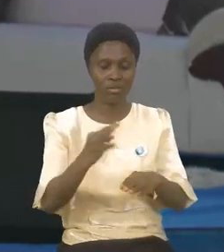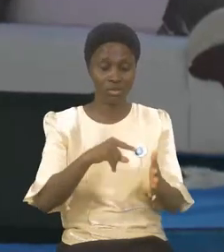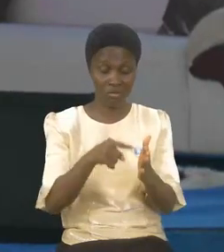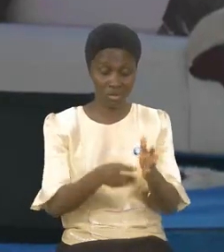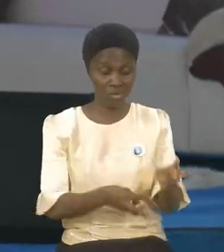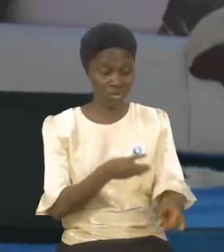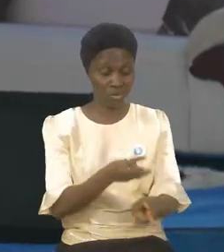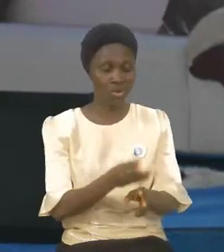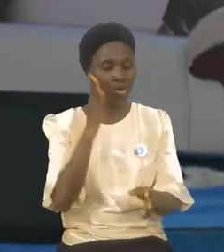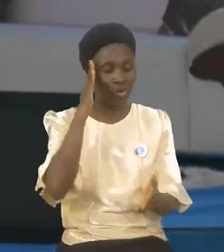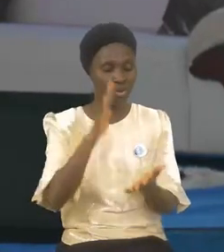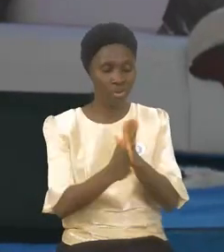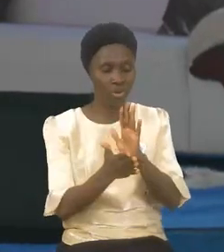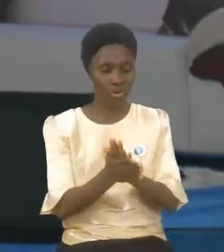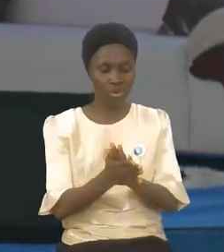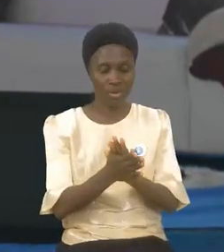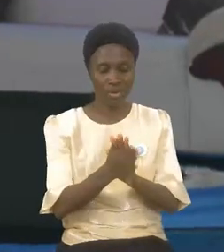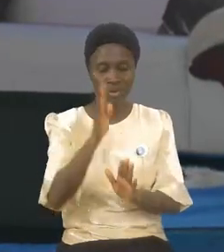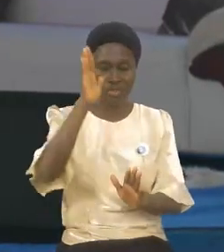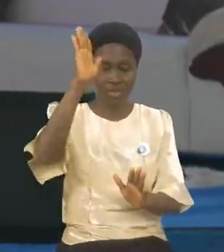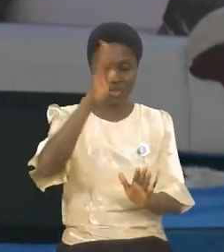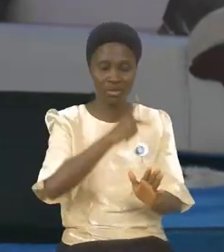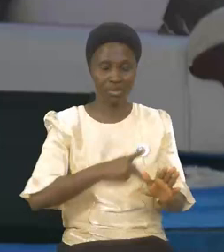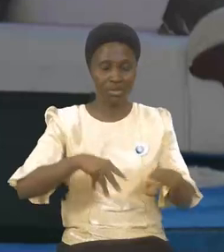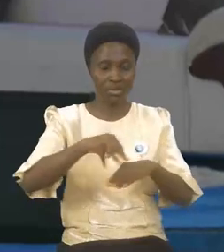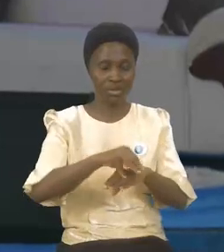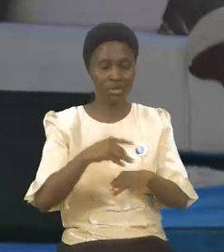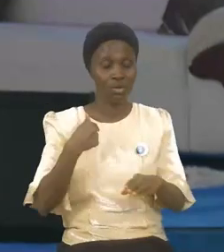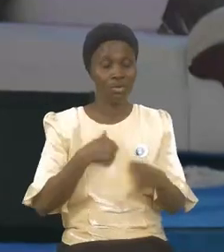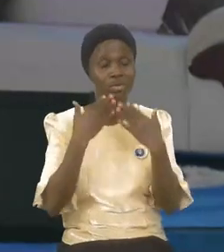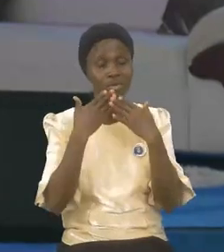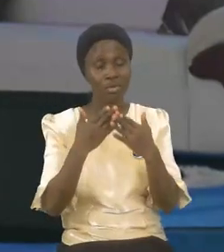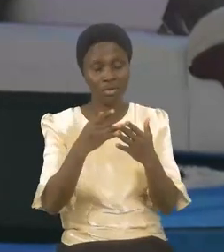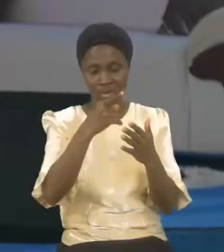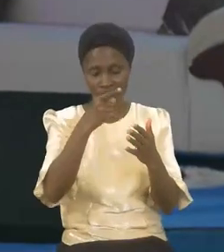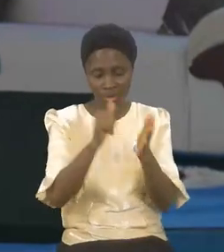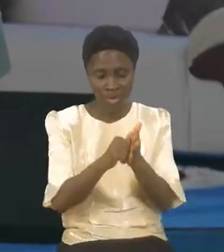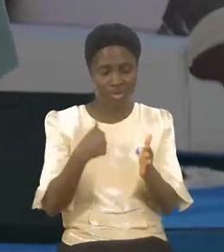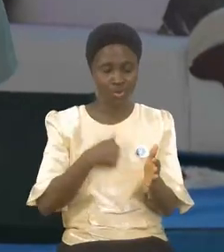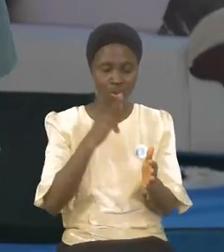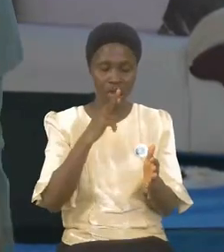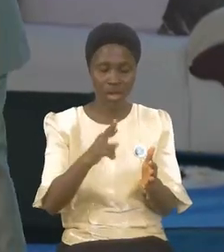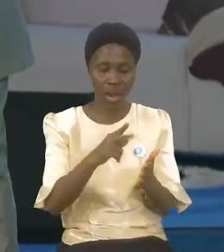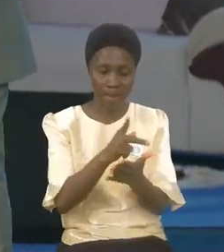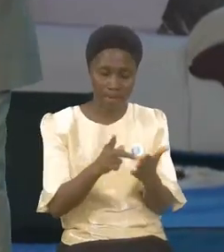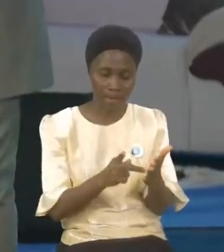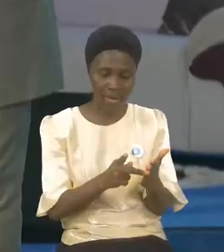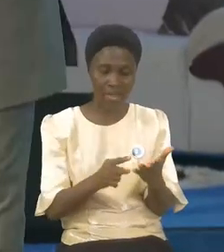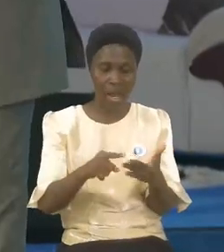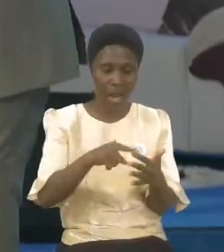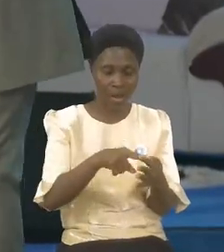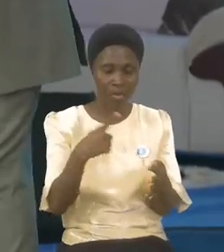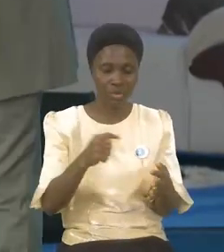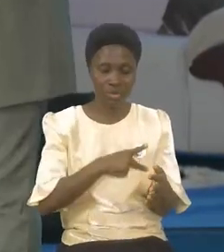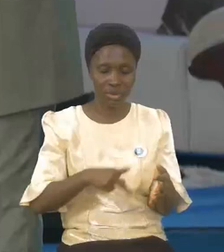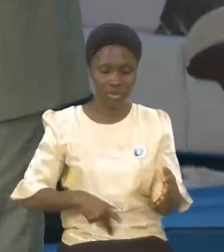monde deviendront ces royaumes. Seigneur, nous te remercions parce que nous faisons partie de ton royaume